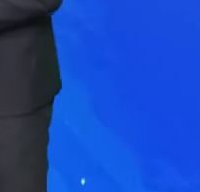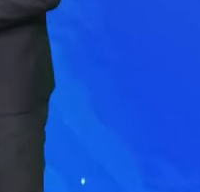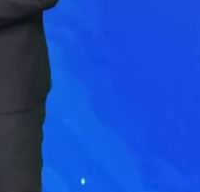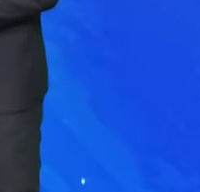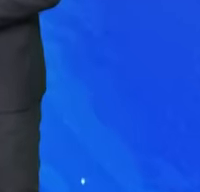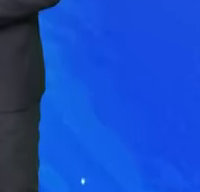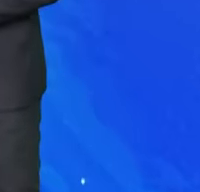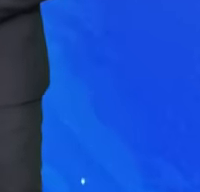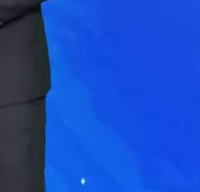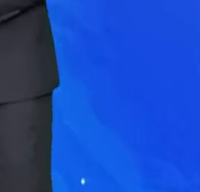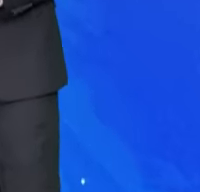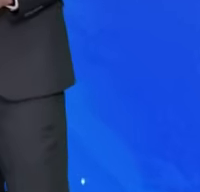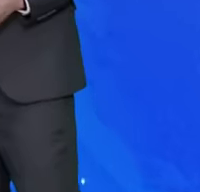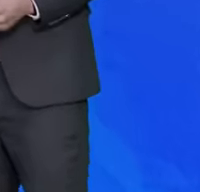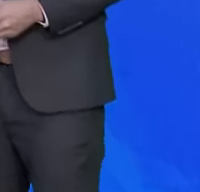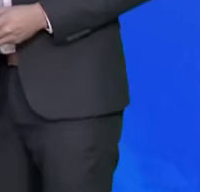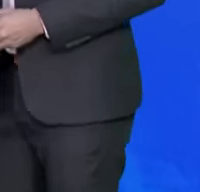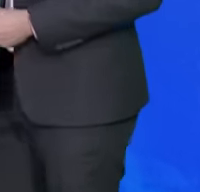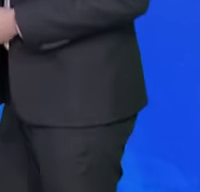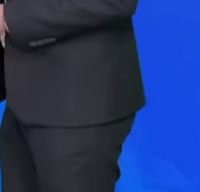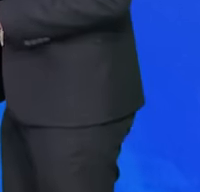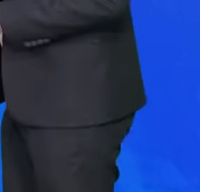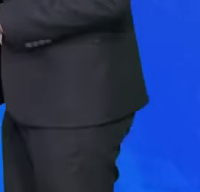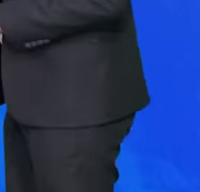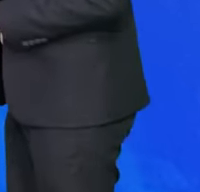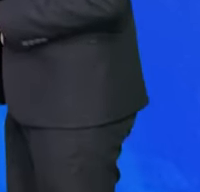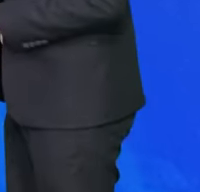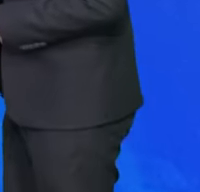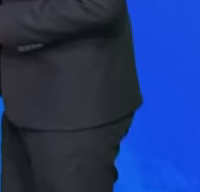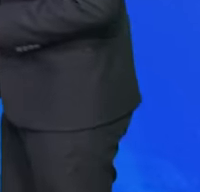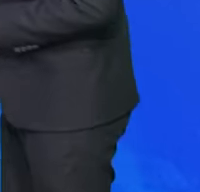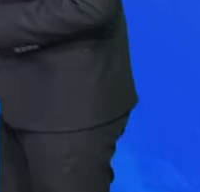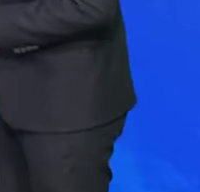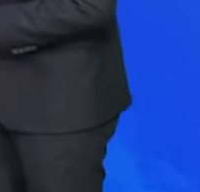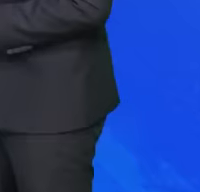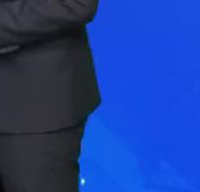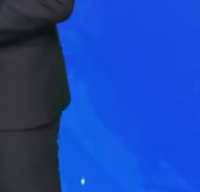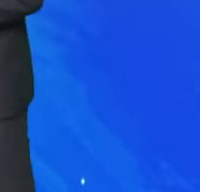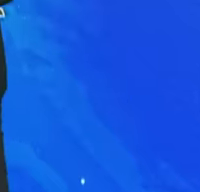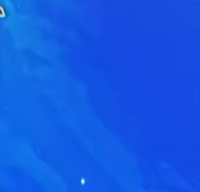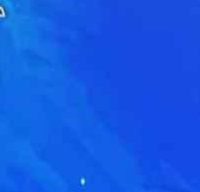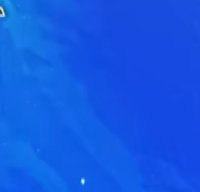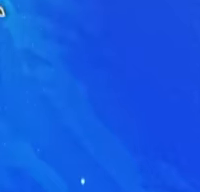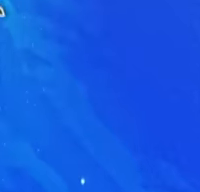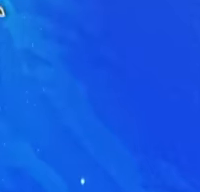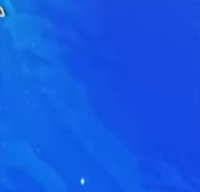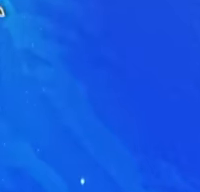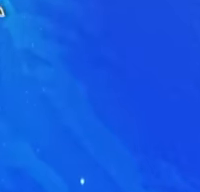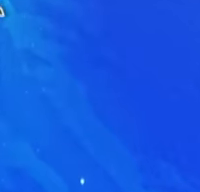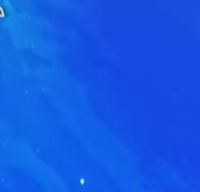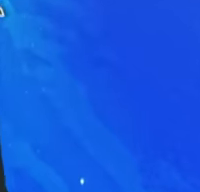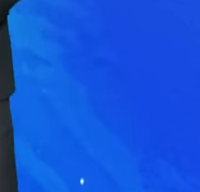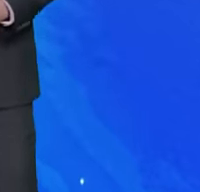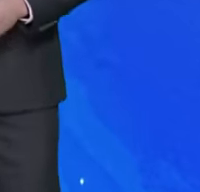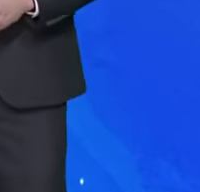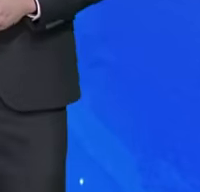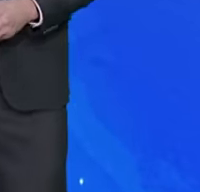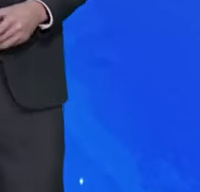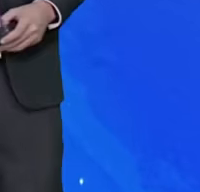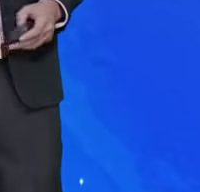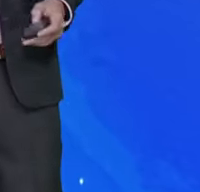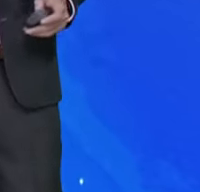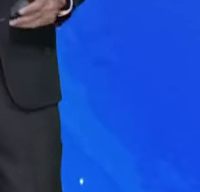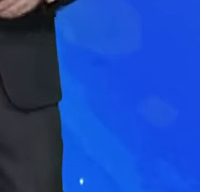bahagi ngayong Huwebes. Pagsapit naman ng Biyernes, may mga dagli ang ulan dyan sa Caraga, Maguindanao at sa may Zamboanga.